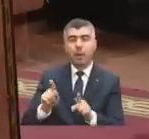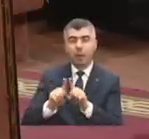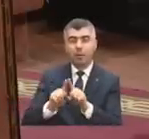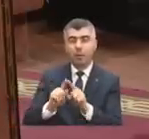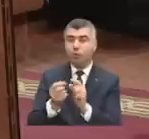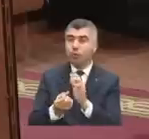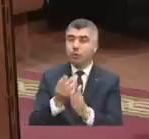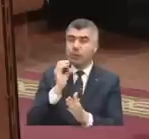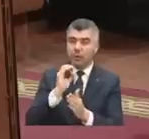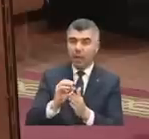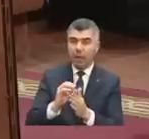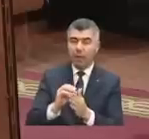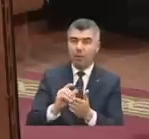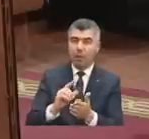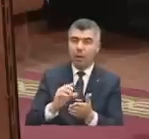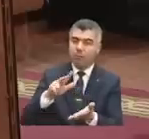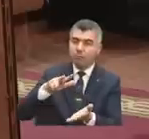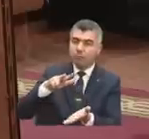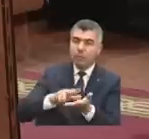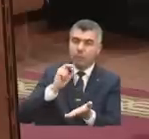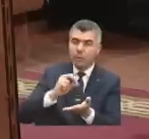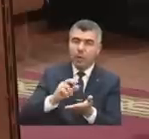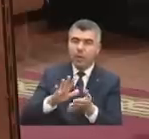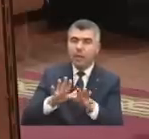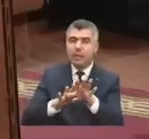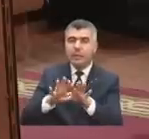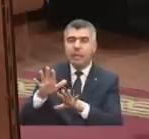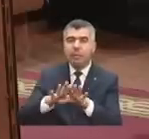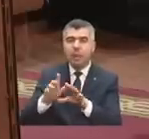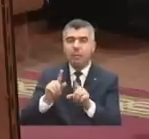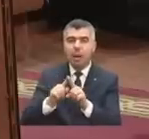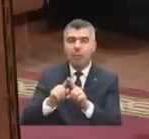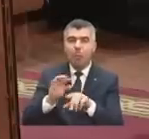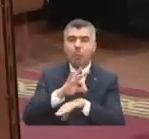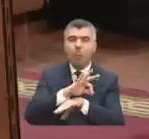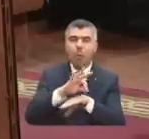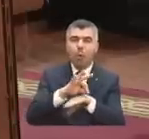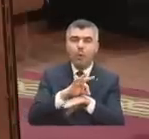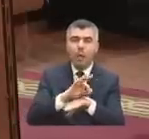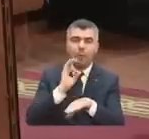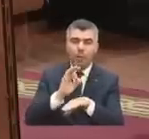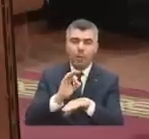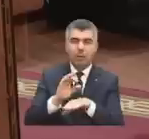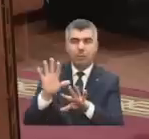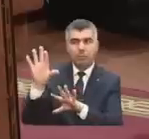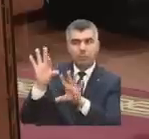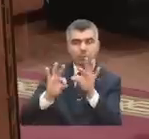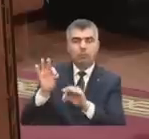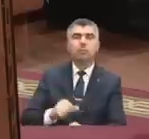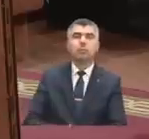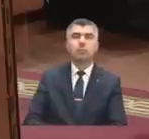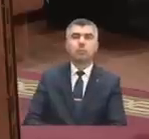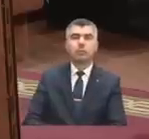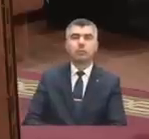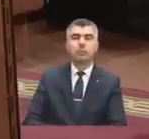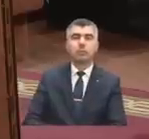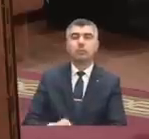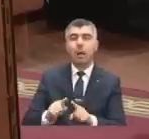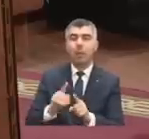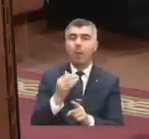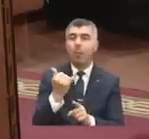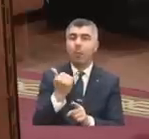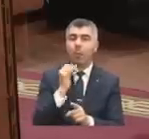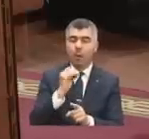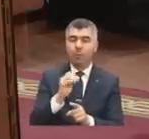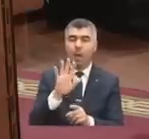دراسه من اجل اعتماد منظومه للتدبير التوقعي الاعداد والوظائف والكفاءات وقد همت هذه الدراسه